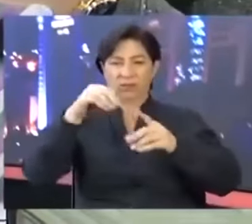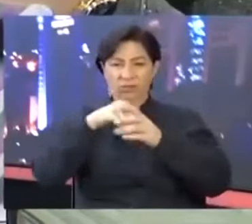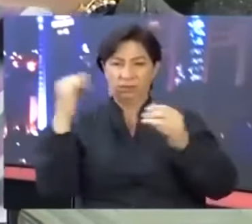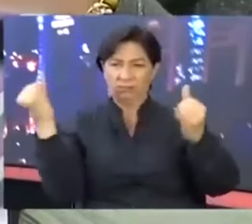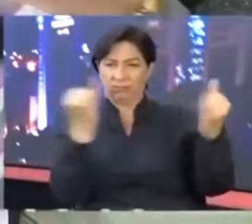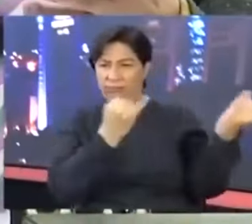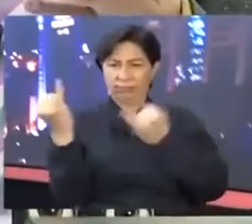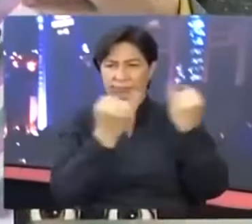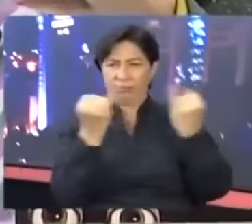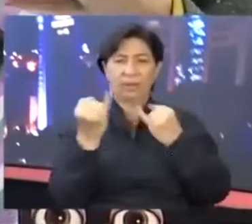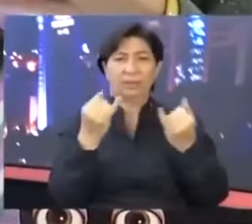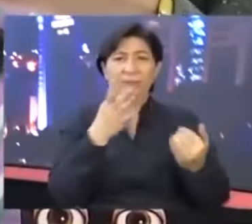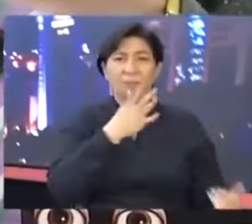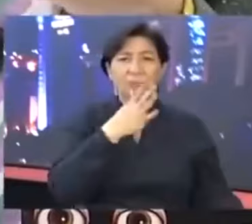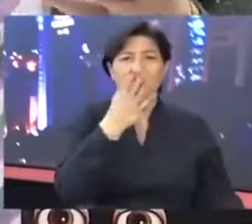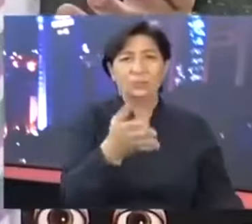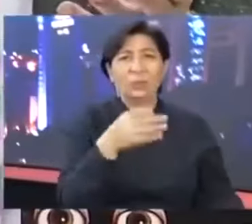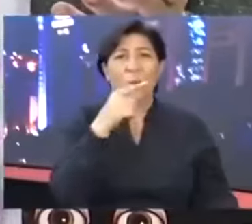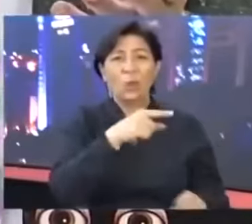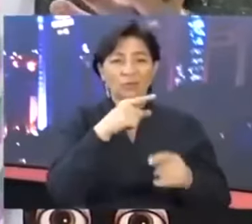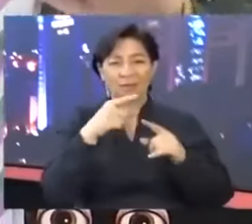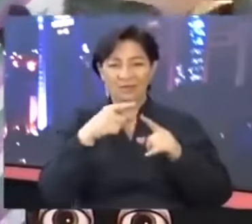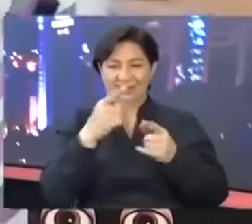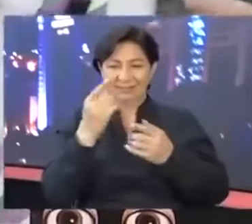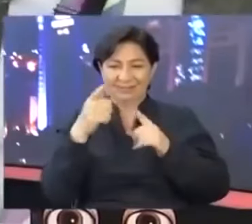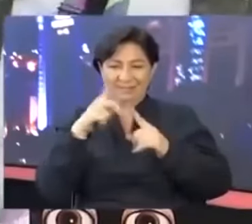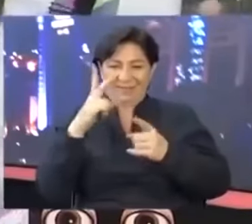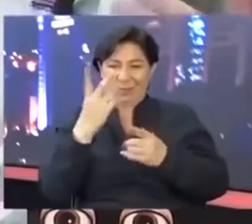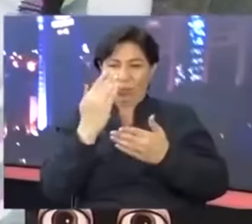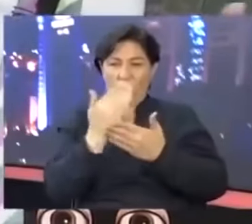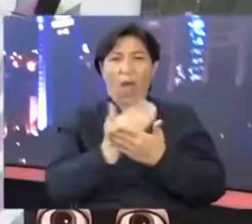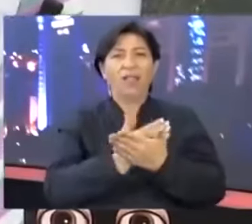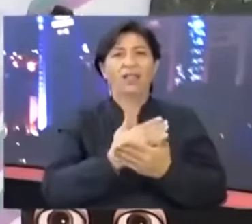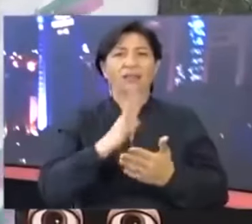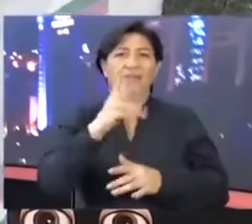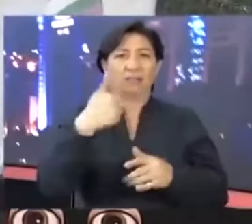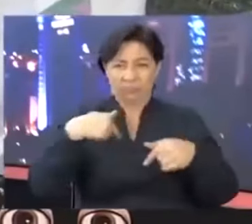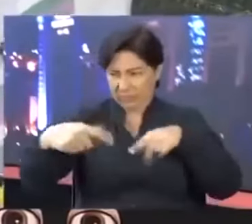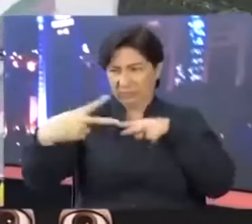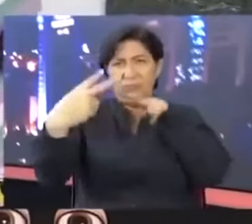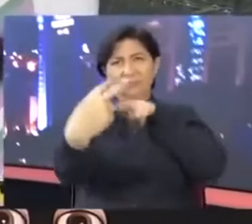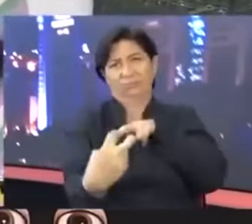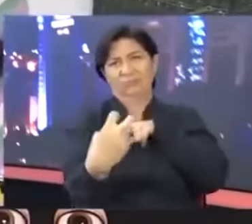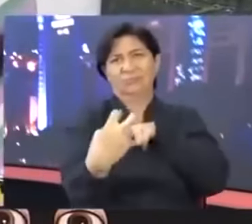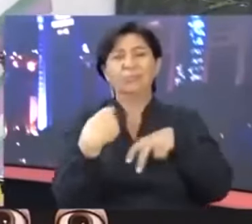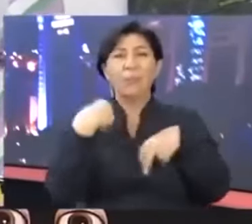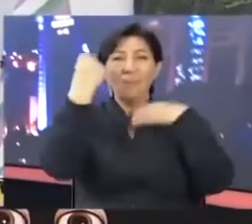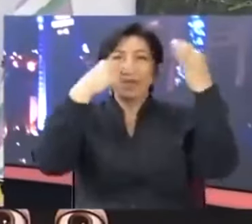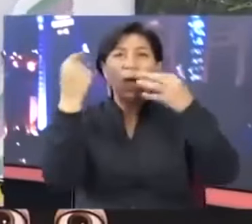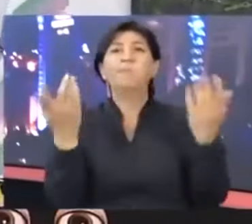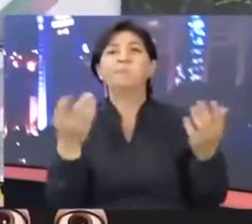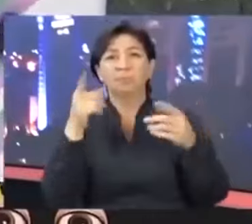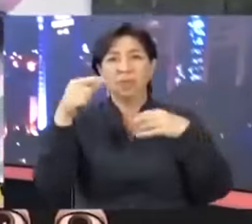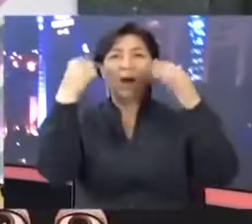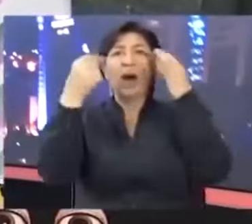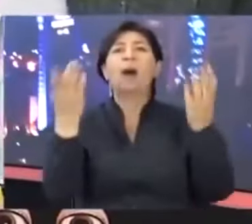Eee takdir edersiniz ki orada da o Medya kuralları geçer Örneğin biz burada şimdi oturuyoruz Efendim işte Mesela ben makyaj yapmadım Siz